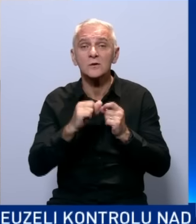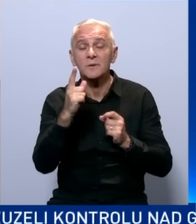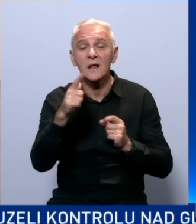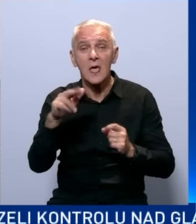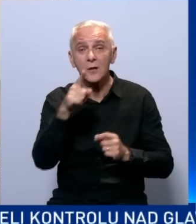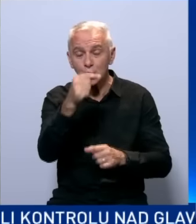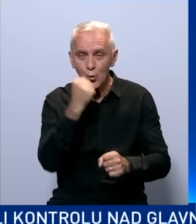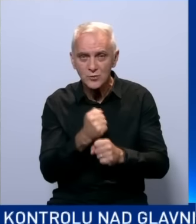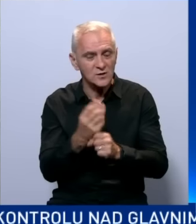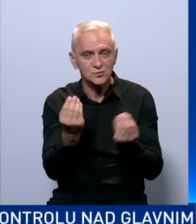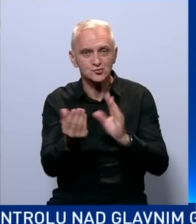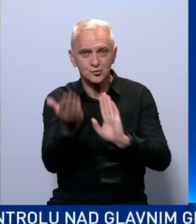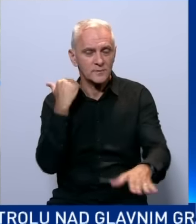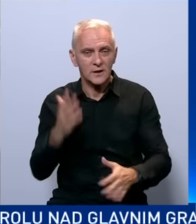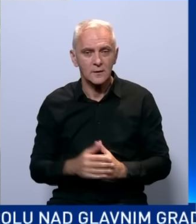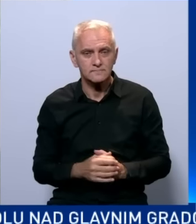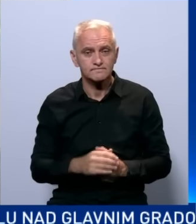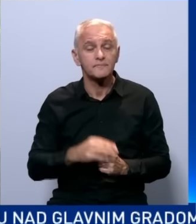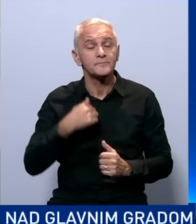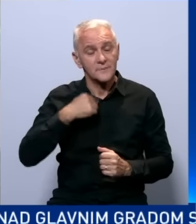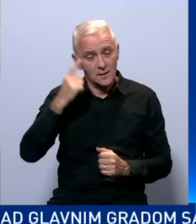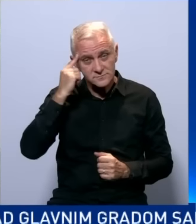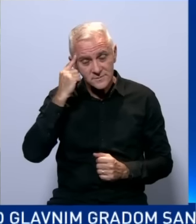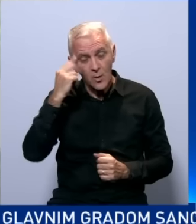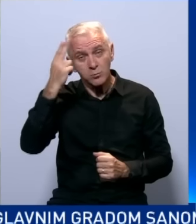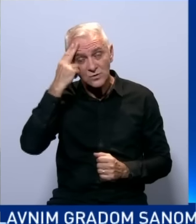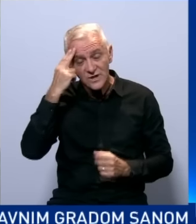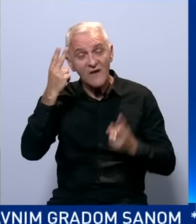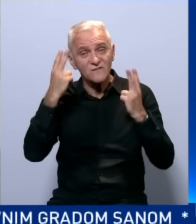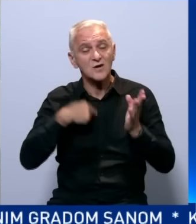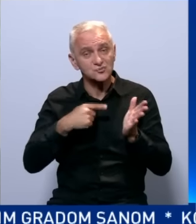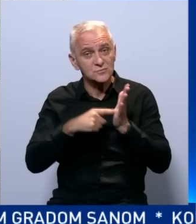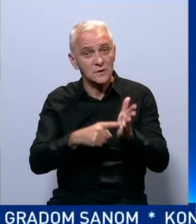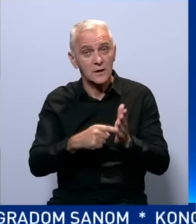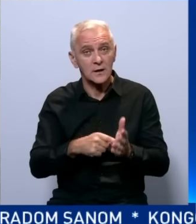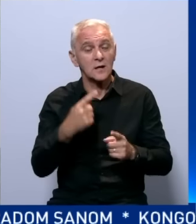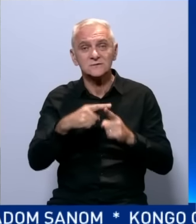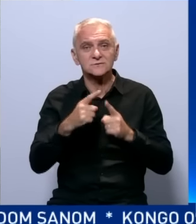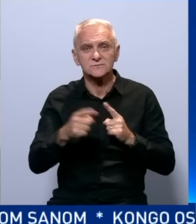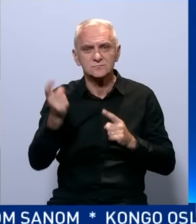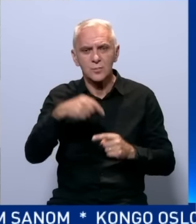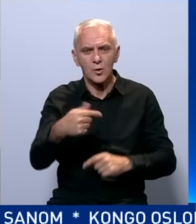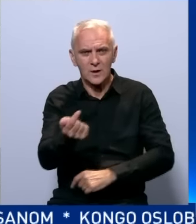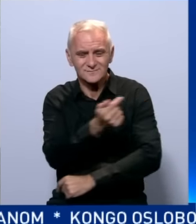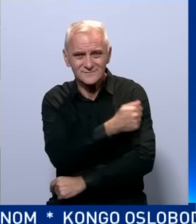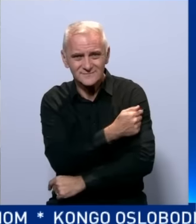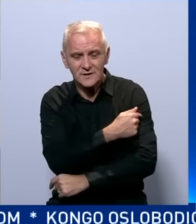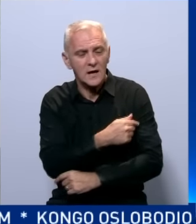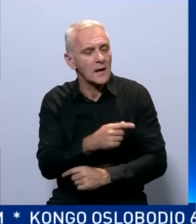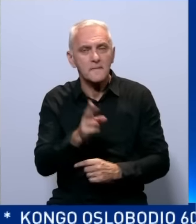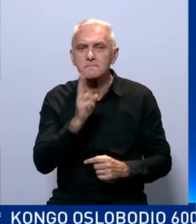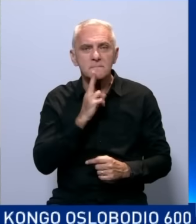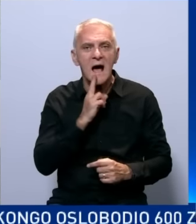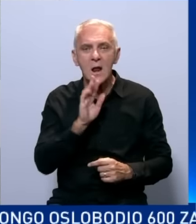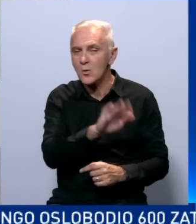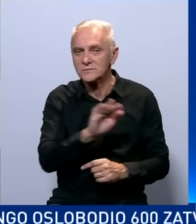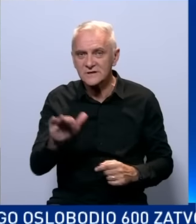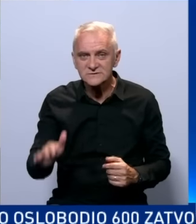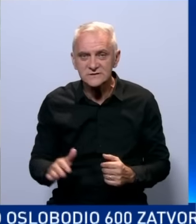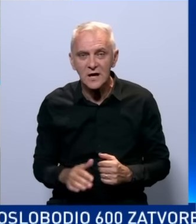prije učine. Ja vjerujem da je i poznato, ali važno uvijek istaknuti, dolazi prije svega zbog niskog cijepnog obuhvata, nizak cijepni